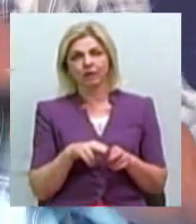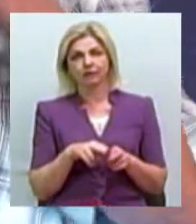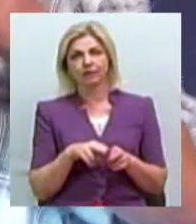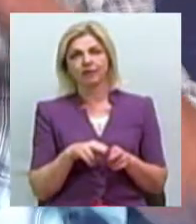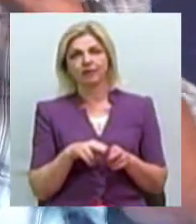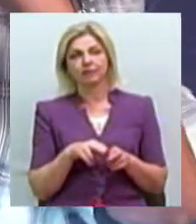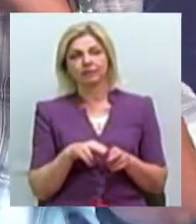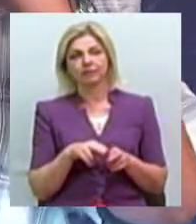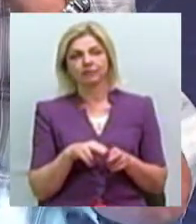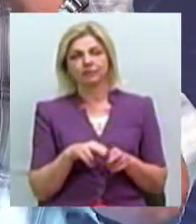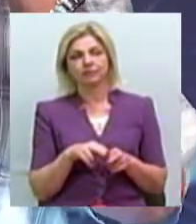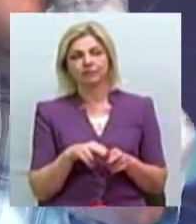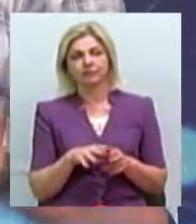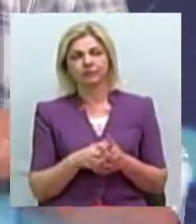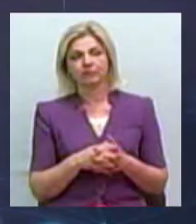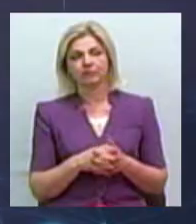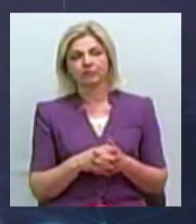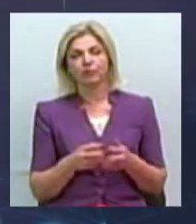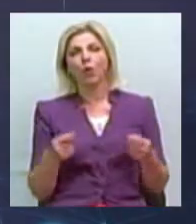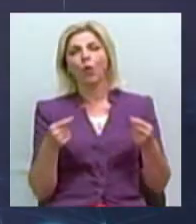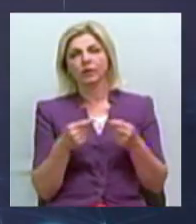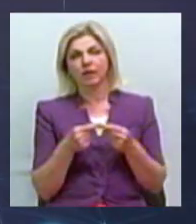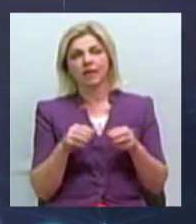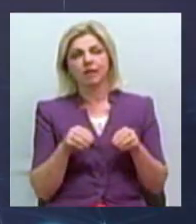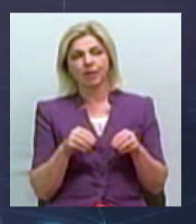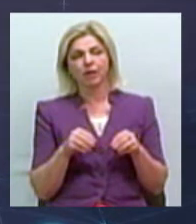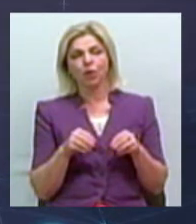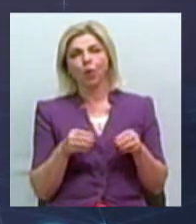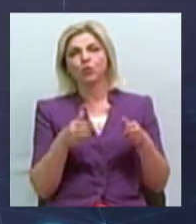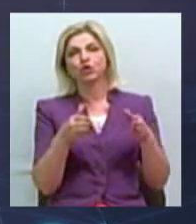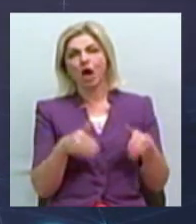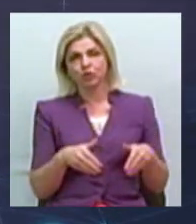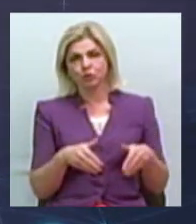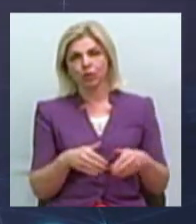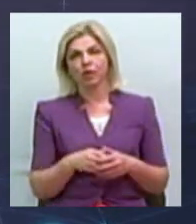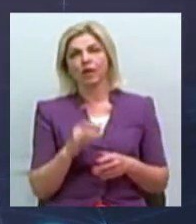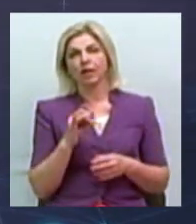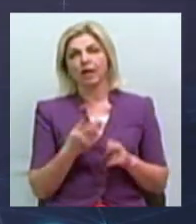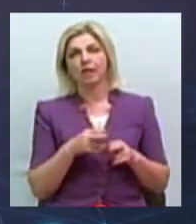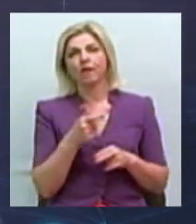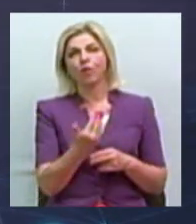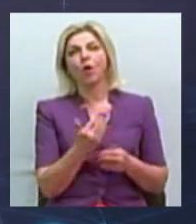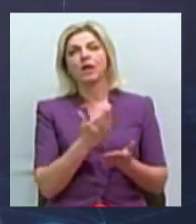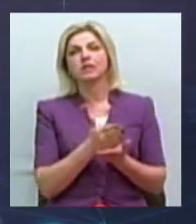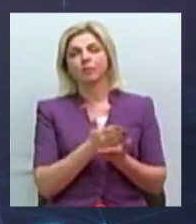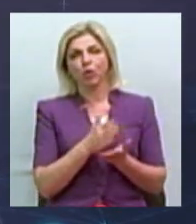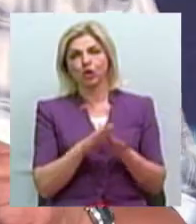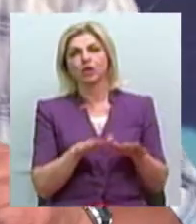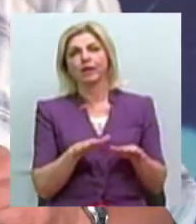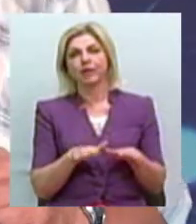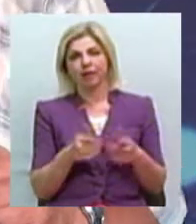характеризует, значит, конкретно земельный участок, то есть его расположение. Значит,